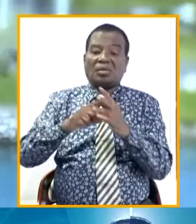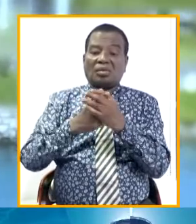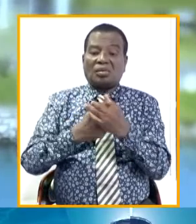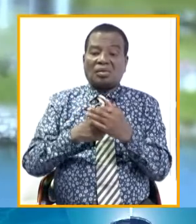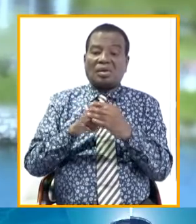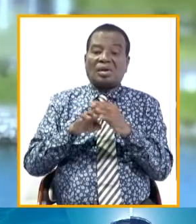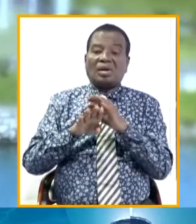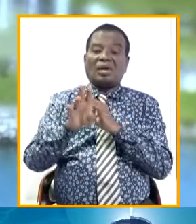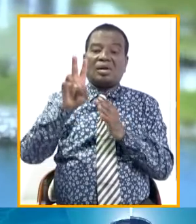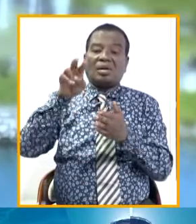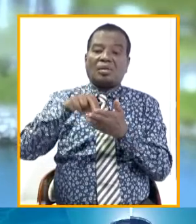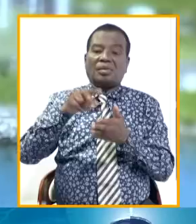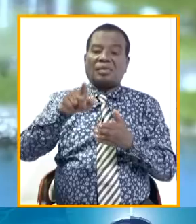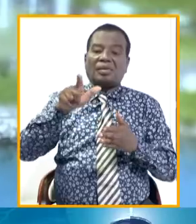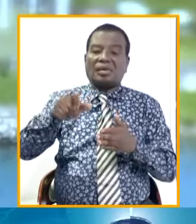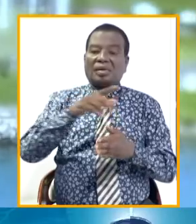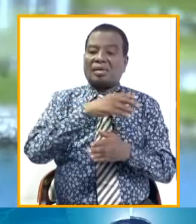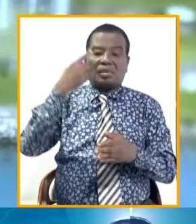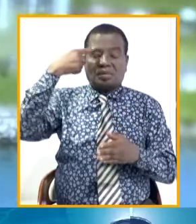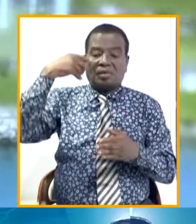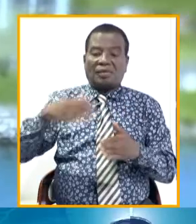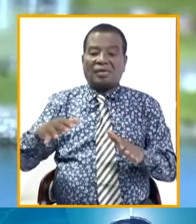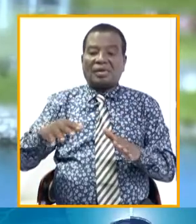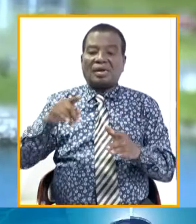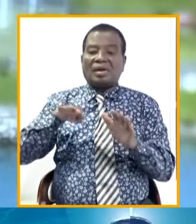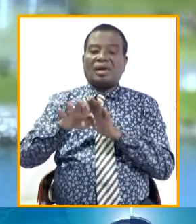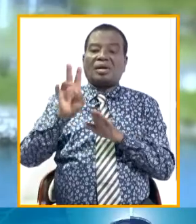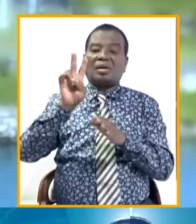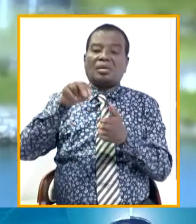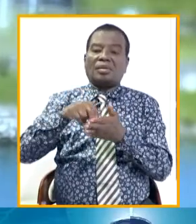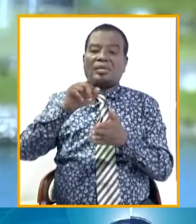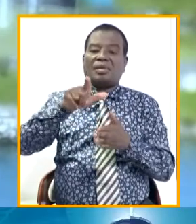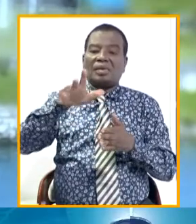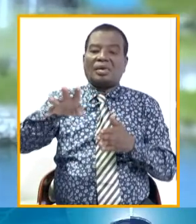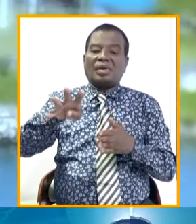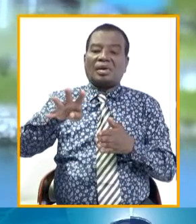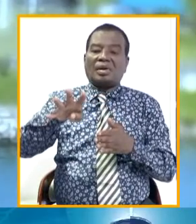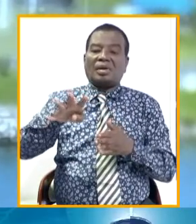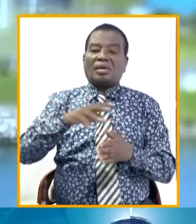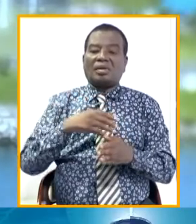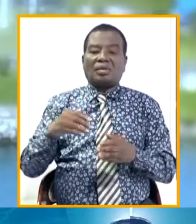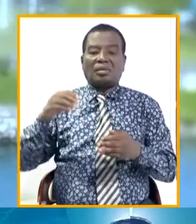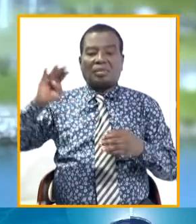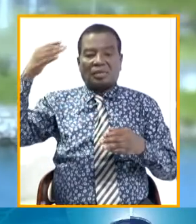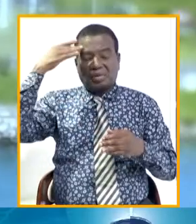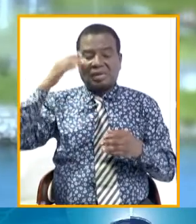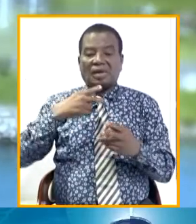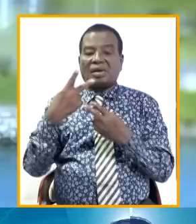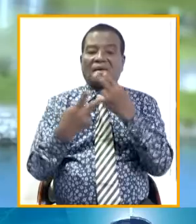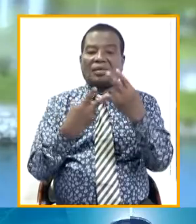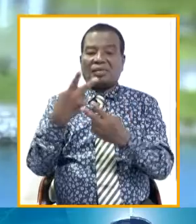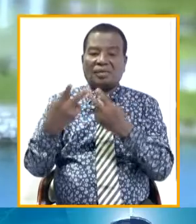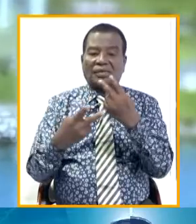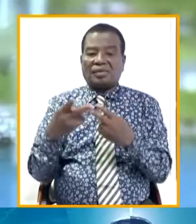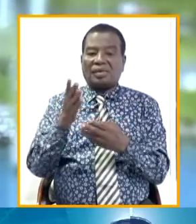en 2021 et vont donc s'achever en 2024. Le ministre des Ressources animales et halieutiques, Sidi Touré, a visité